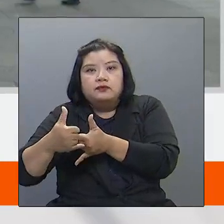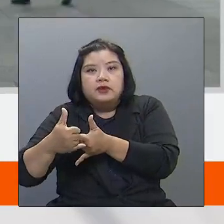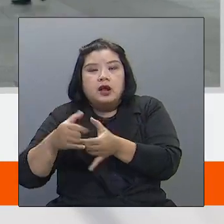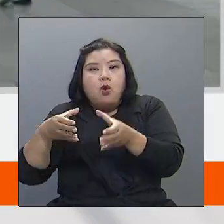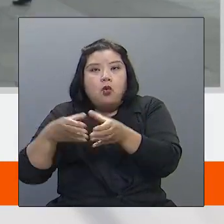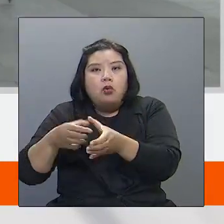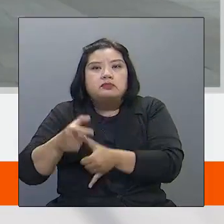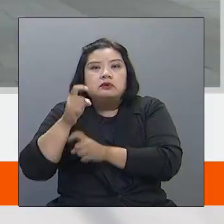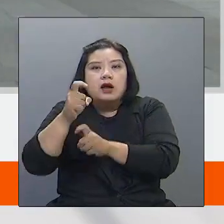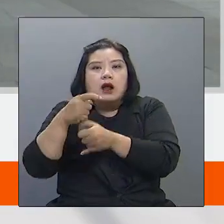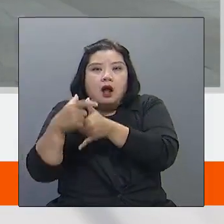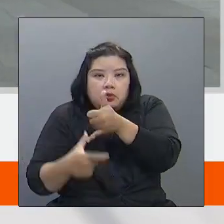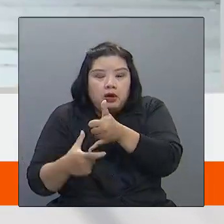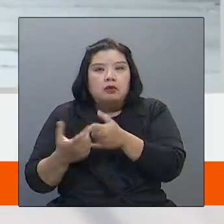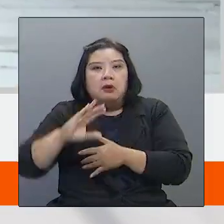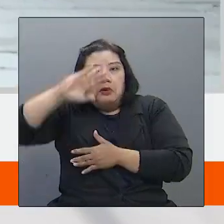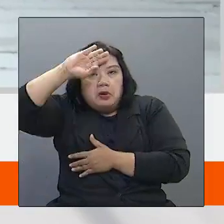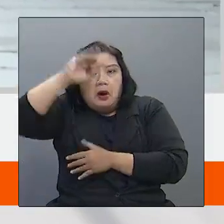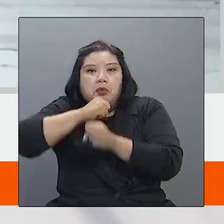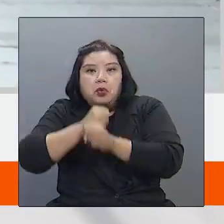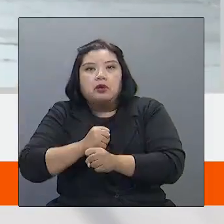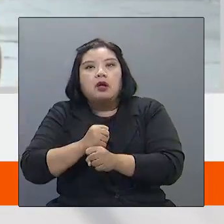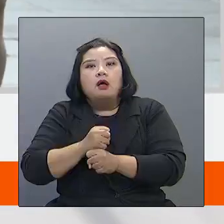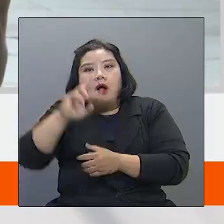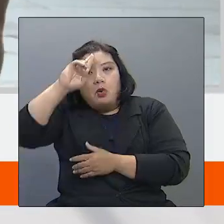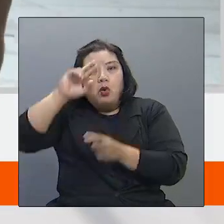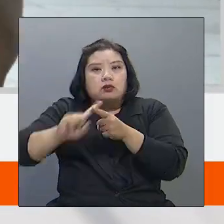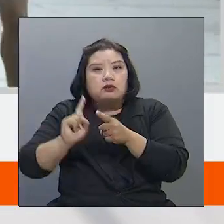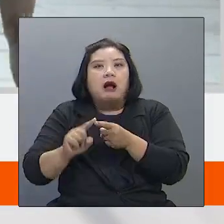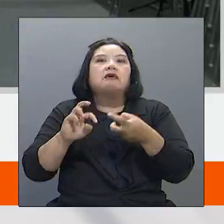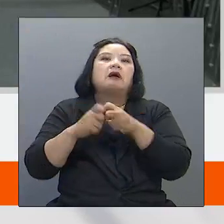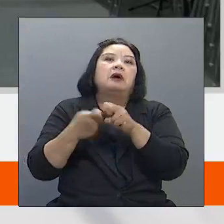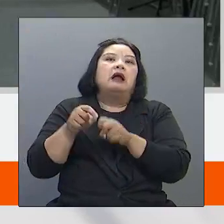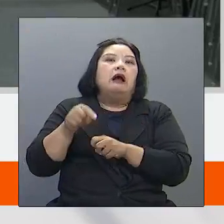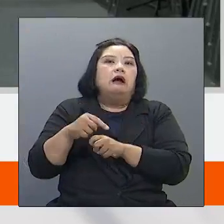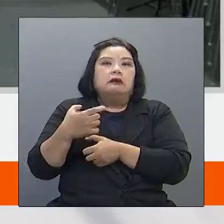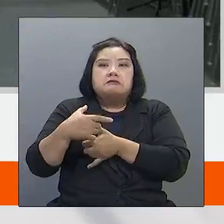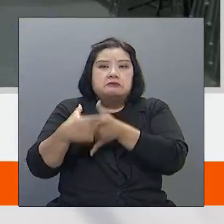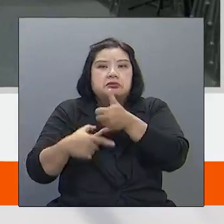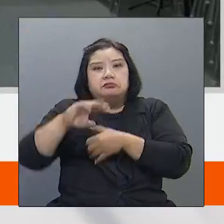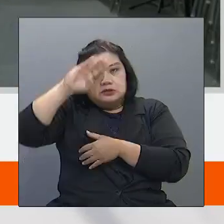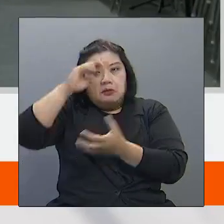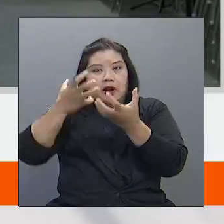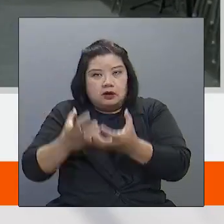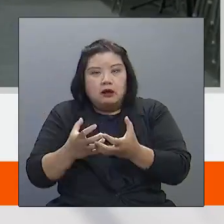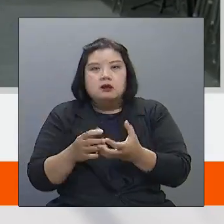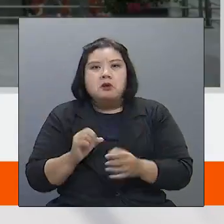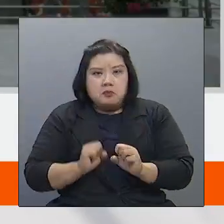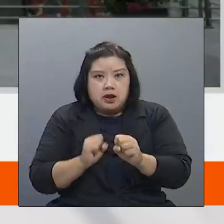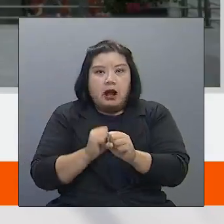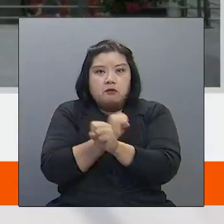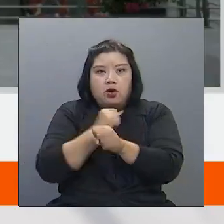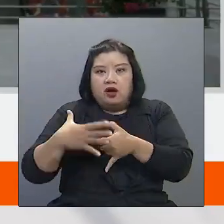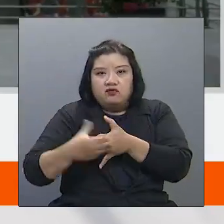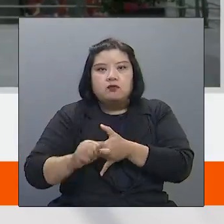ไปหากลุ่มเสี่ยงกลุ่มเปราะบางได้ง่ายขึ้นเนี่ยปัญหาจะเกิดก็จะเป็นประเด็นตรงนั้นมากกว่าคือพยายามลดการกระจายของเชื้อให้มากที่สุดเพรา